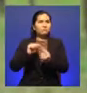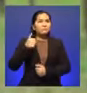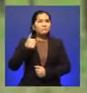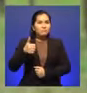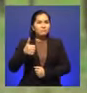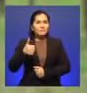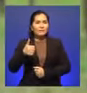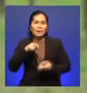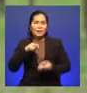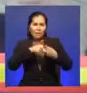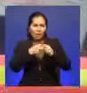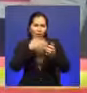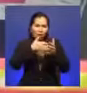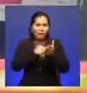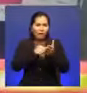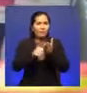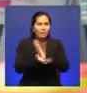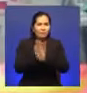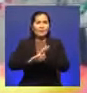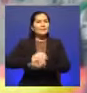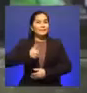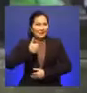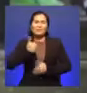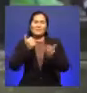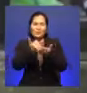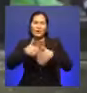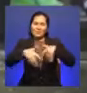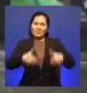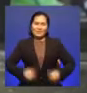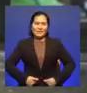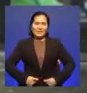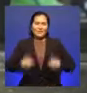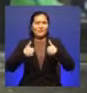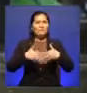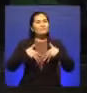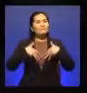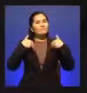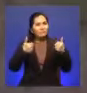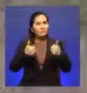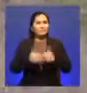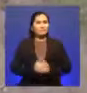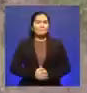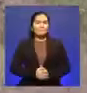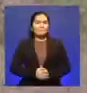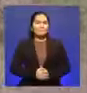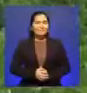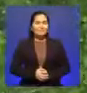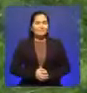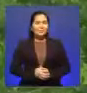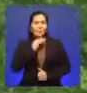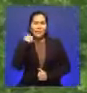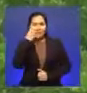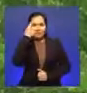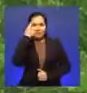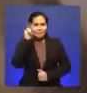าการแก้ปัญหาต่างๆผลที่ได้ก็คือประชาชนของเราอยู่ดีมีสุขนั่นเองค่ะ ถ้าใครยังสงสั